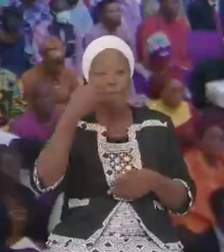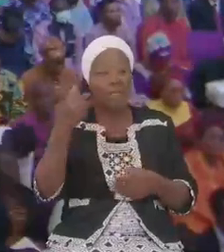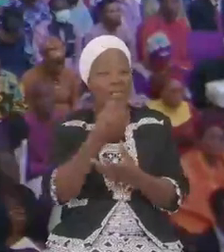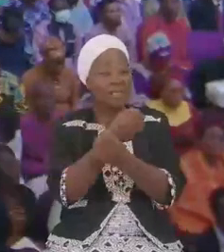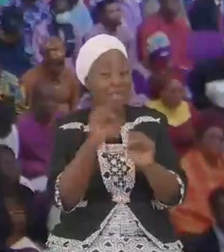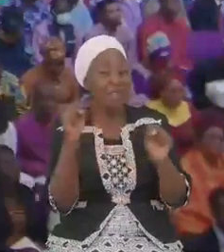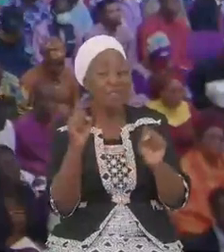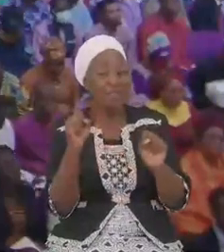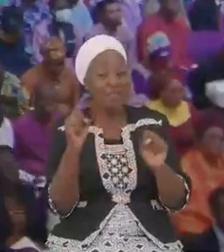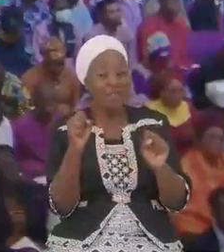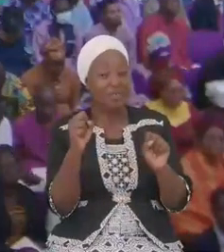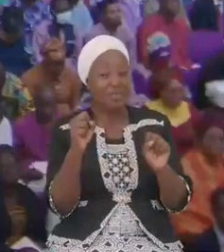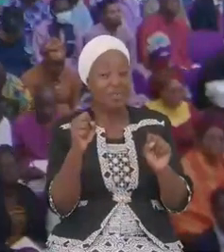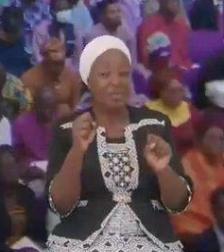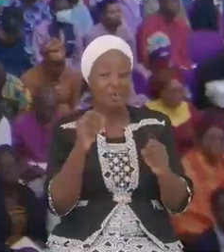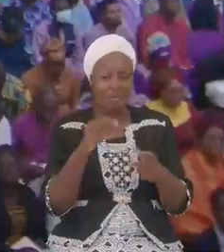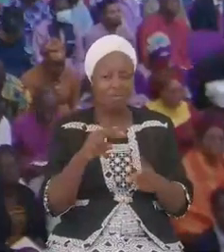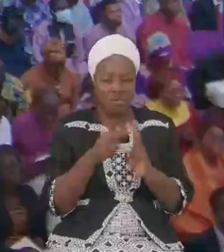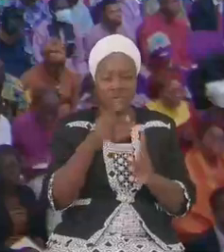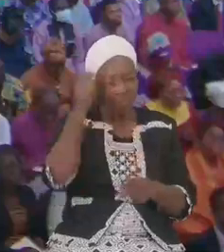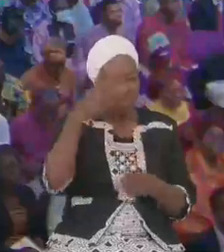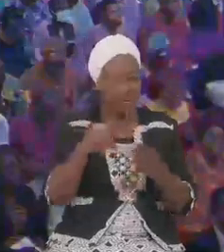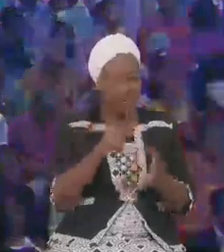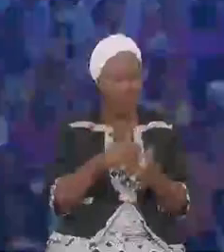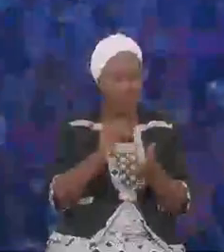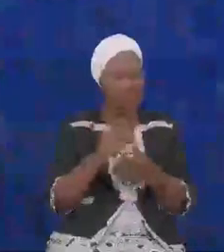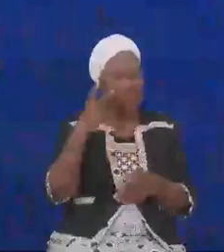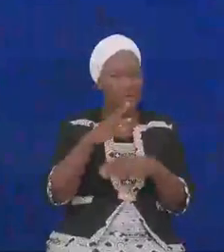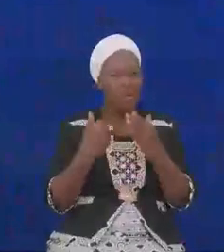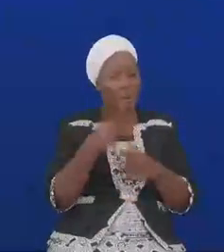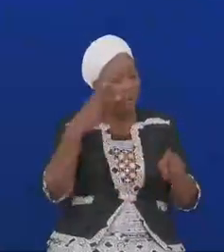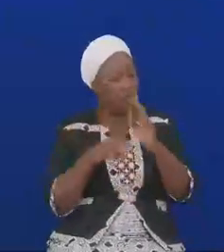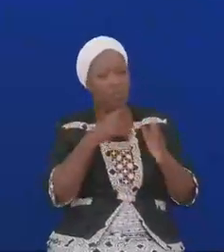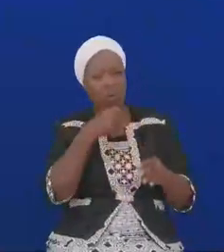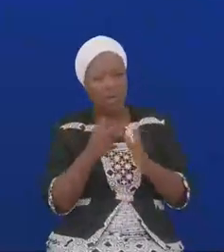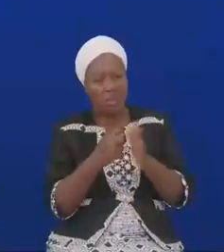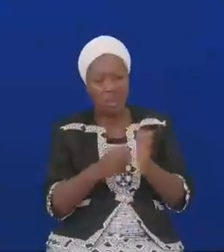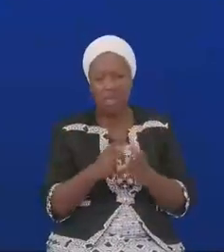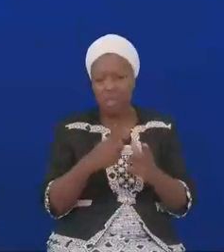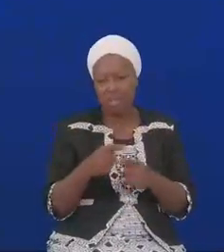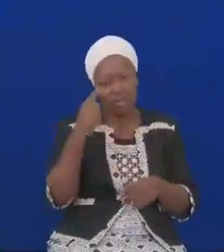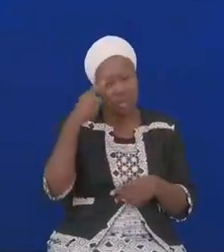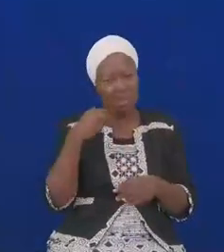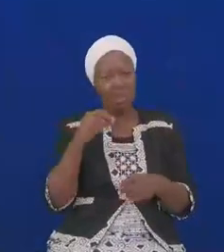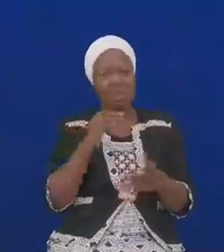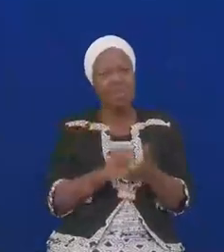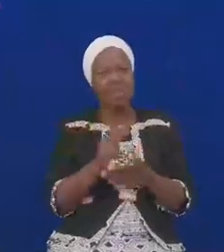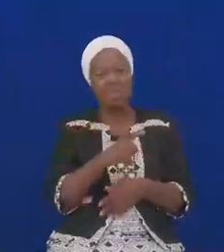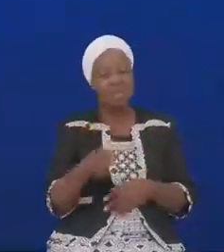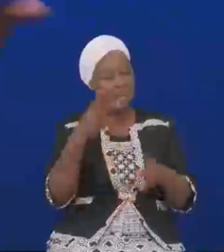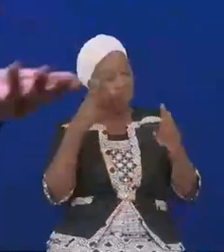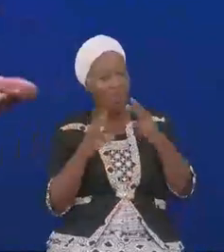salut quand tu penses à cela. Regardez tous les prophètes de l'Ancien Testament. Regardez les choses qu'ils ont prophétisées. Regardez